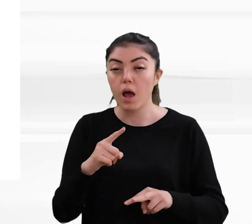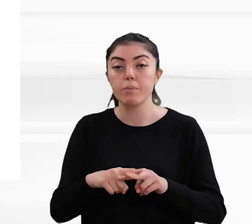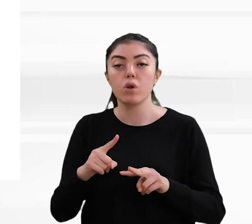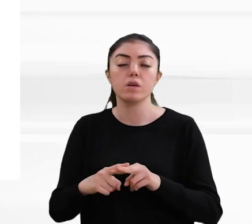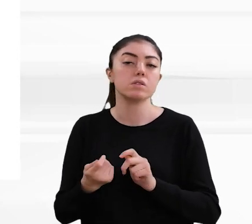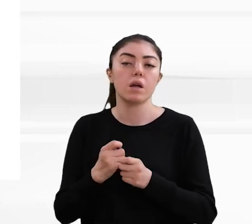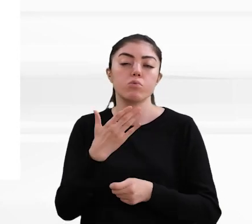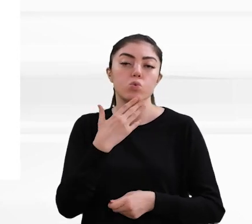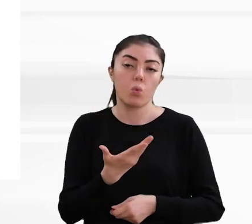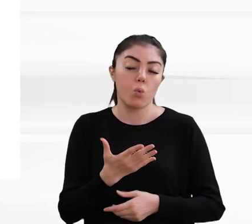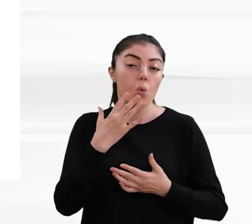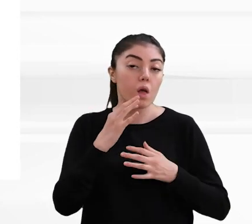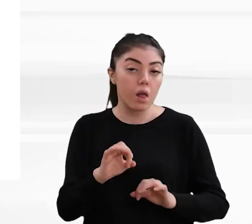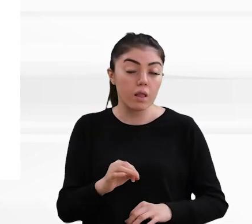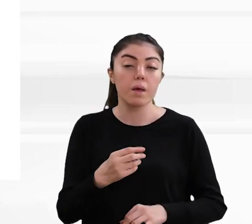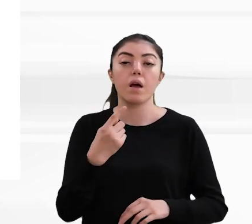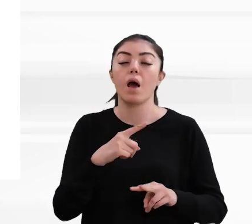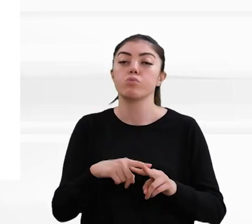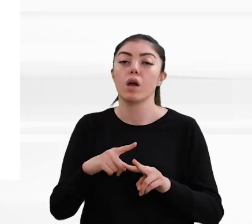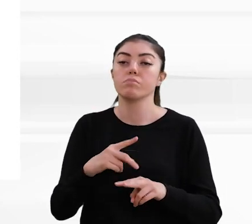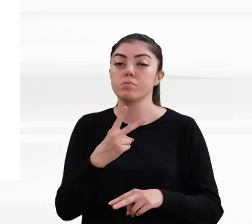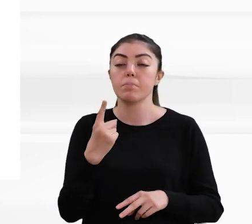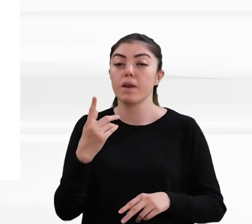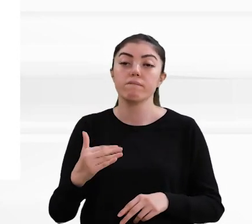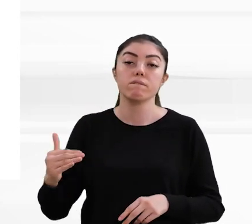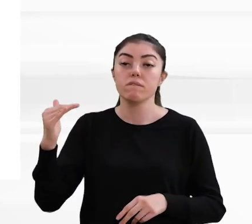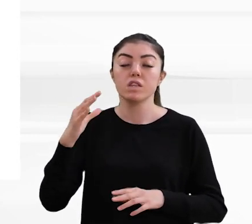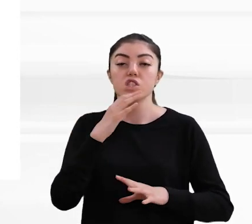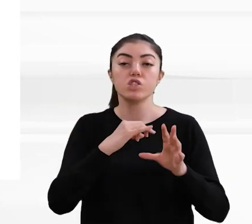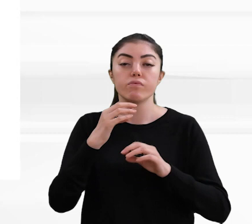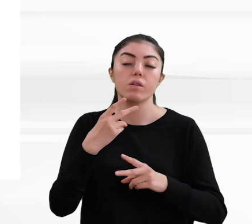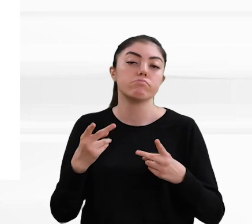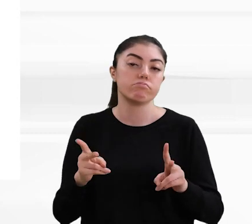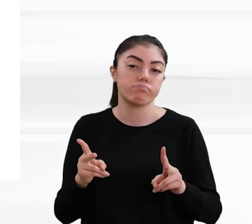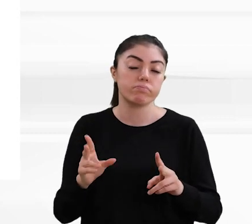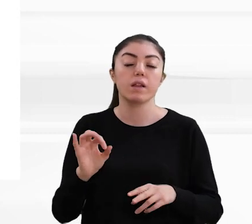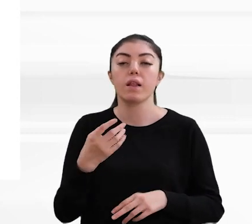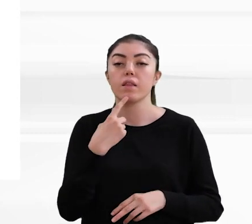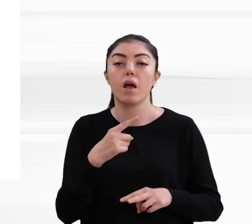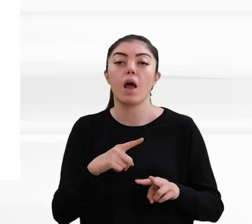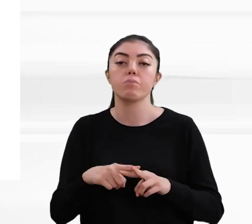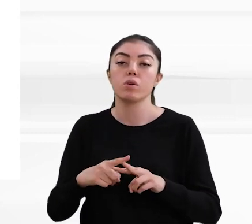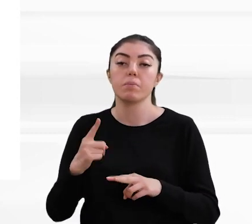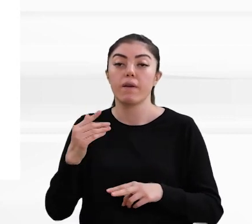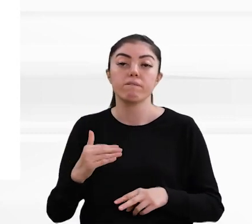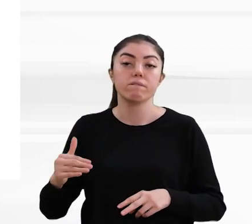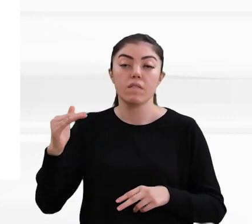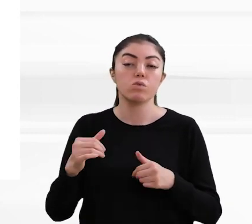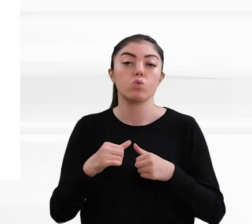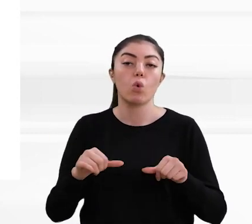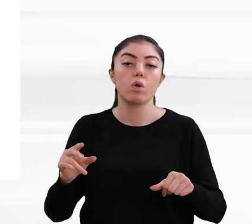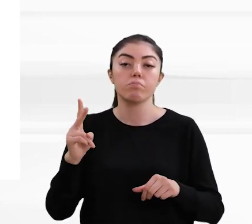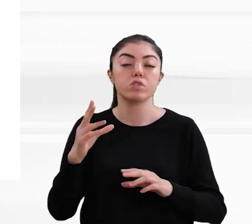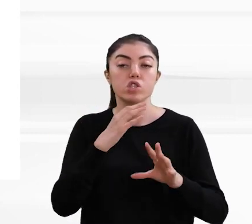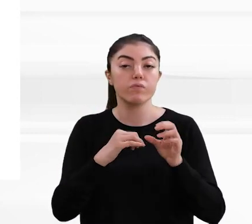ama aminoasit değişmiyor Öyleyse bakın bir aminoasit birden fazla şifre ile şifrelenmiş yani bir annesi birden fazla